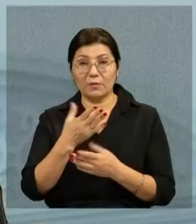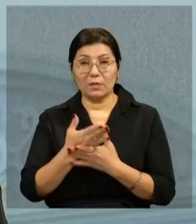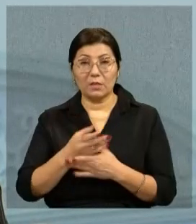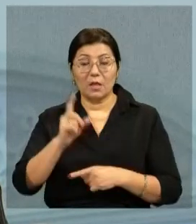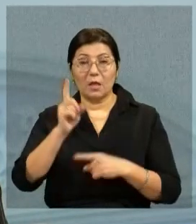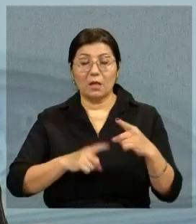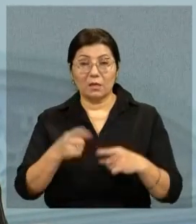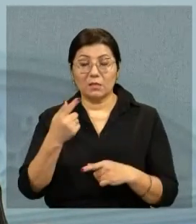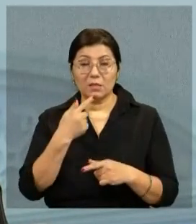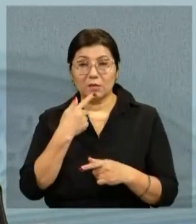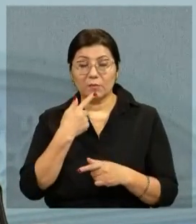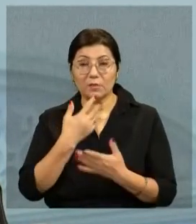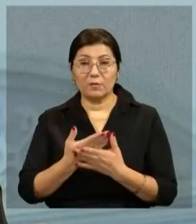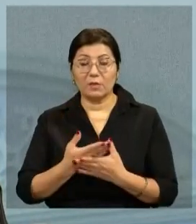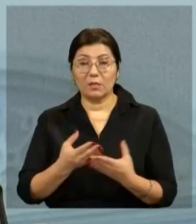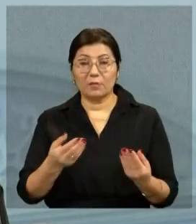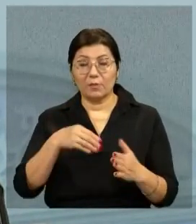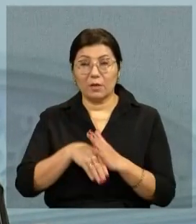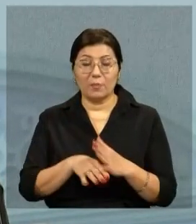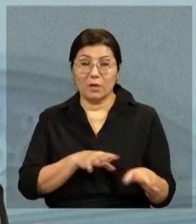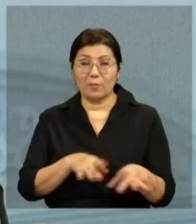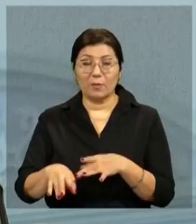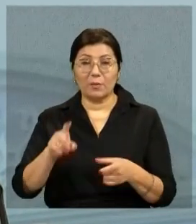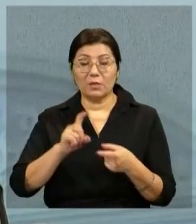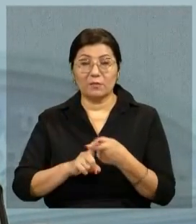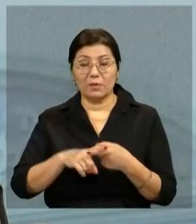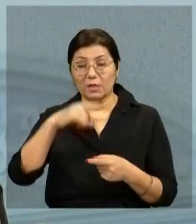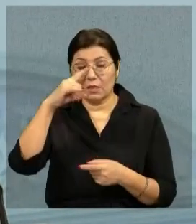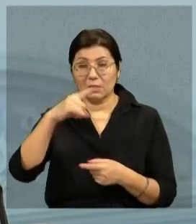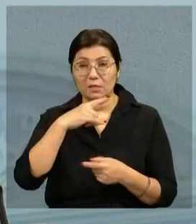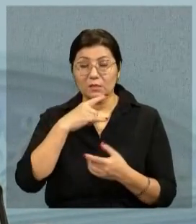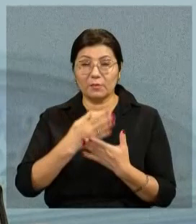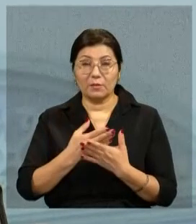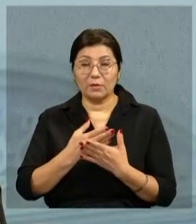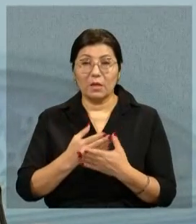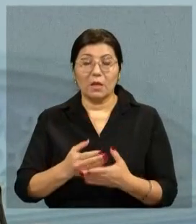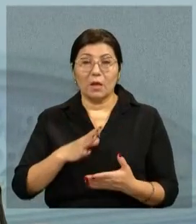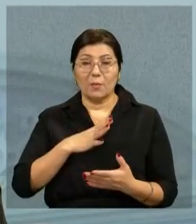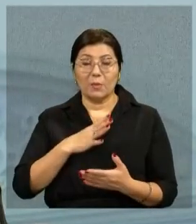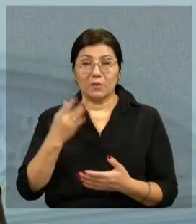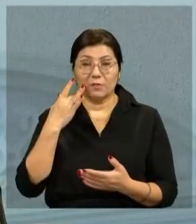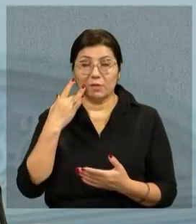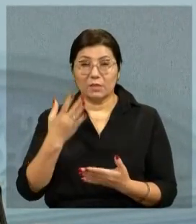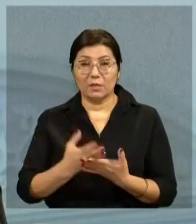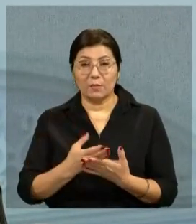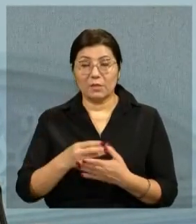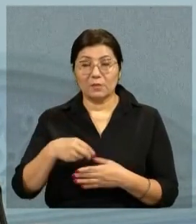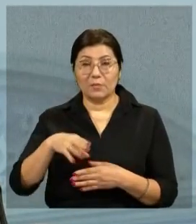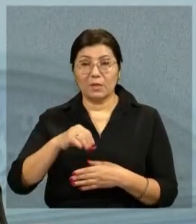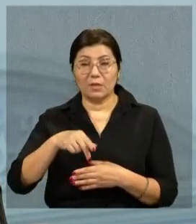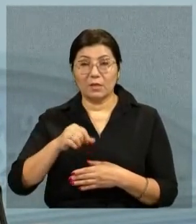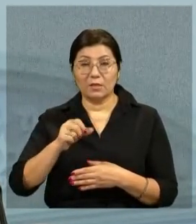через воскресные школы. Кроме того, в рамках проекта «Связь казахской диаспоры за рубежом» на традиционной основе проводятся методические